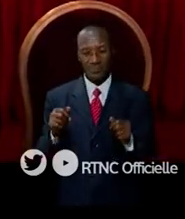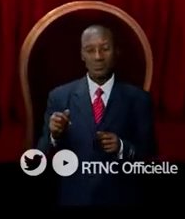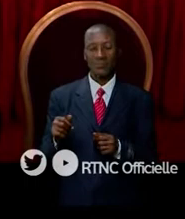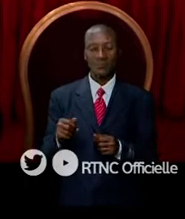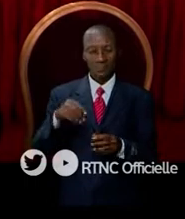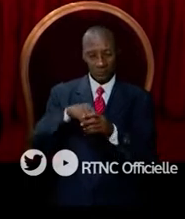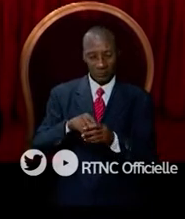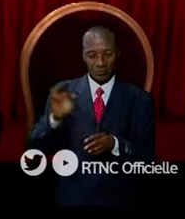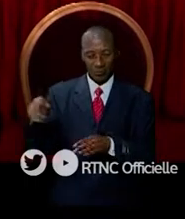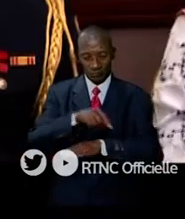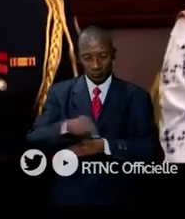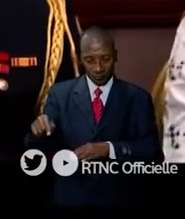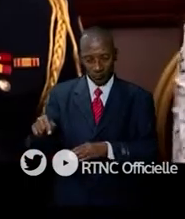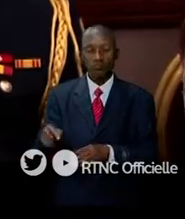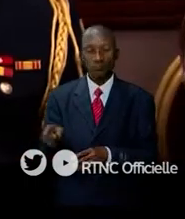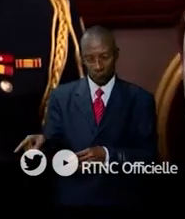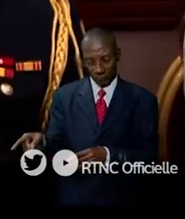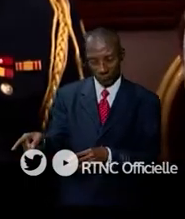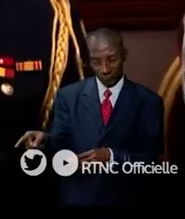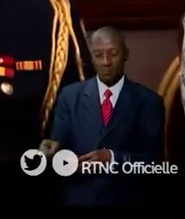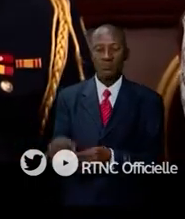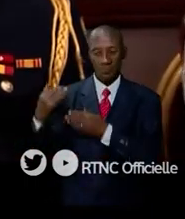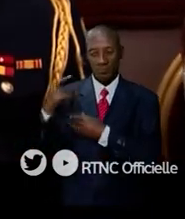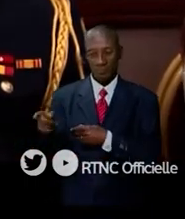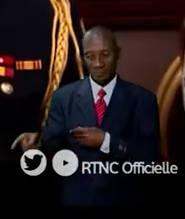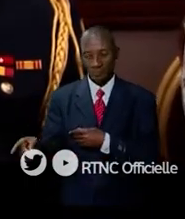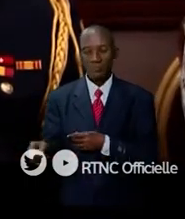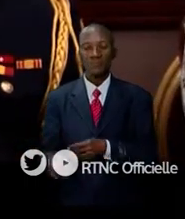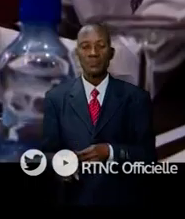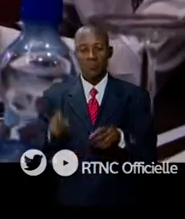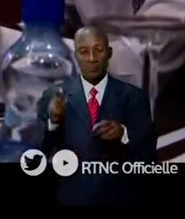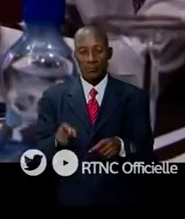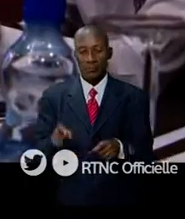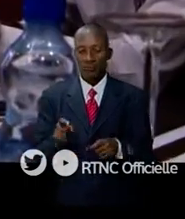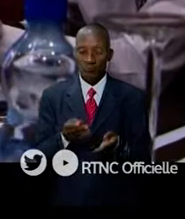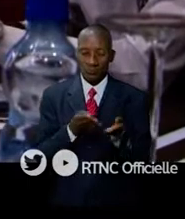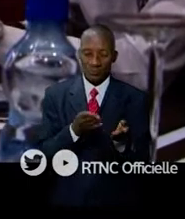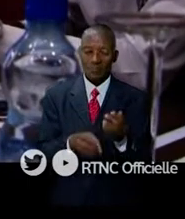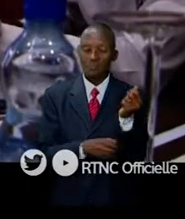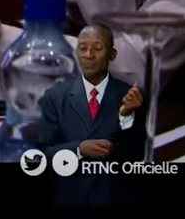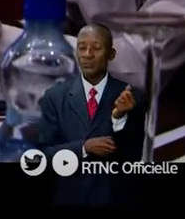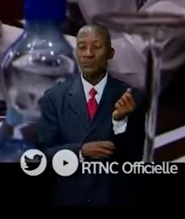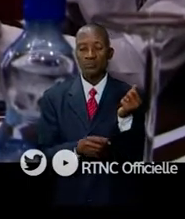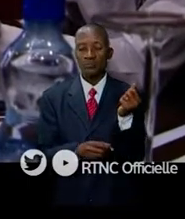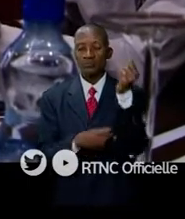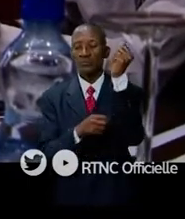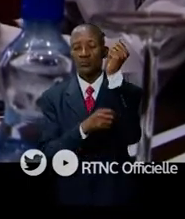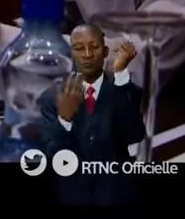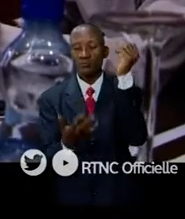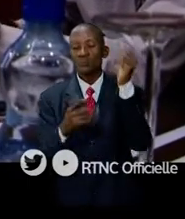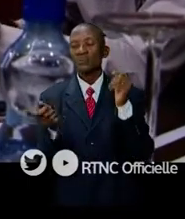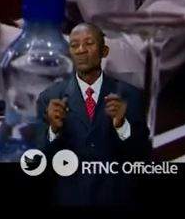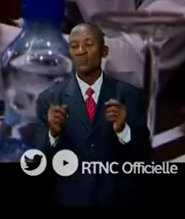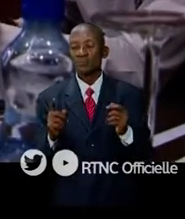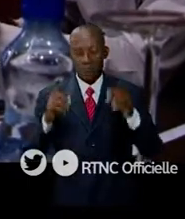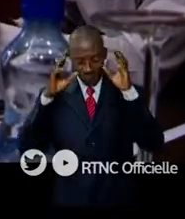cabinet démontre son attachement à la lutte contre les personnes humaines. En vrai démocrate, le chef de l'État est